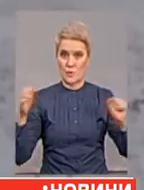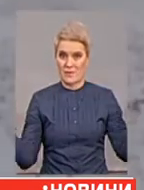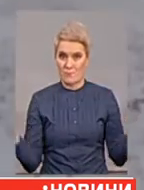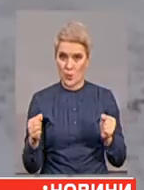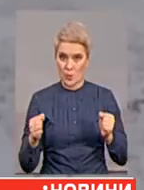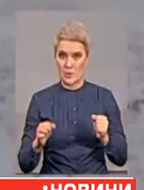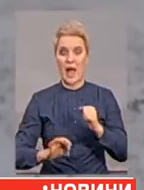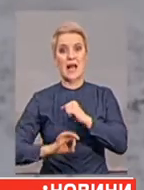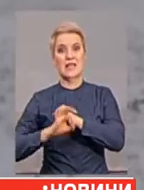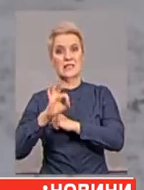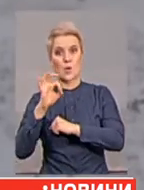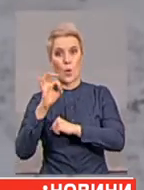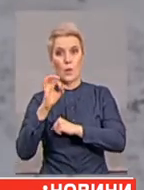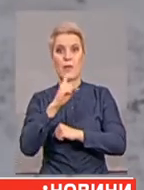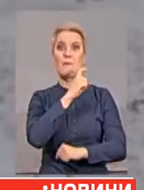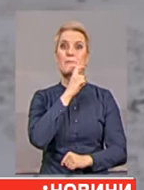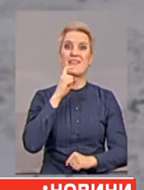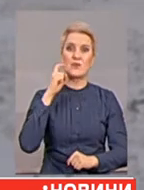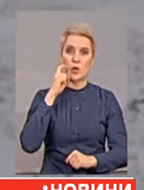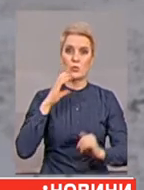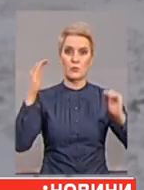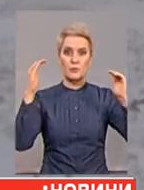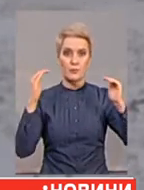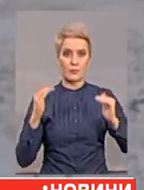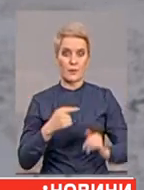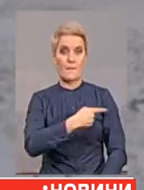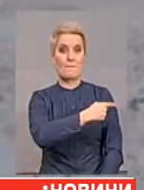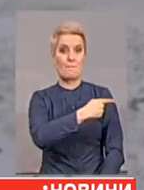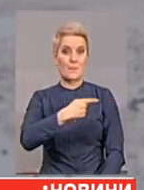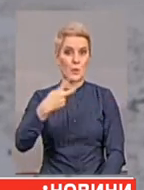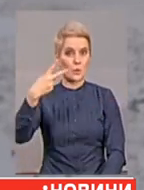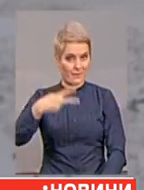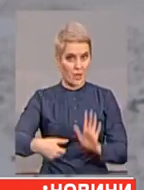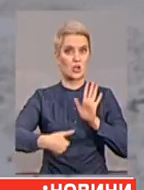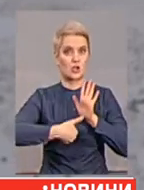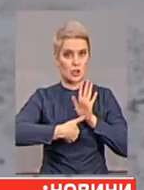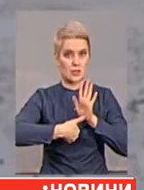сході та півночі стовпчики термометрів подекуди опустяться до позначки мінус 26.